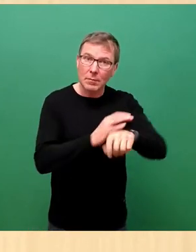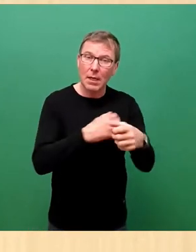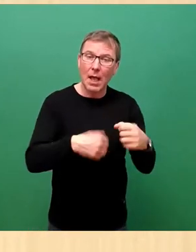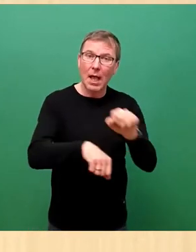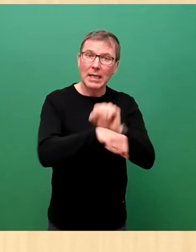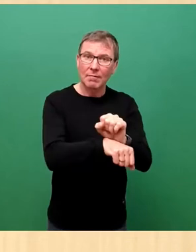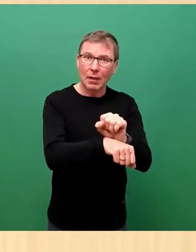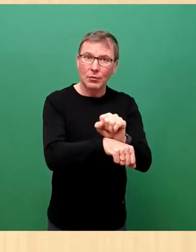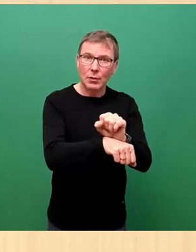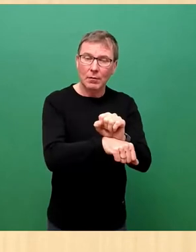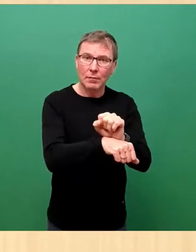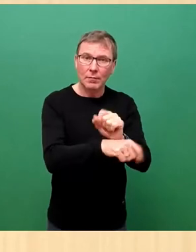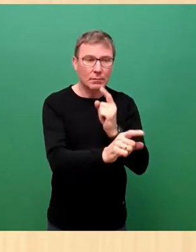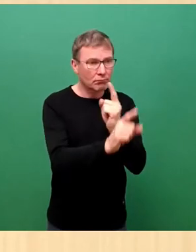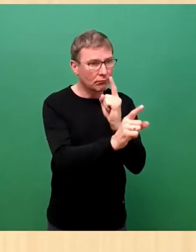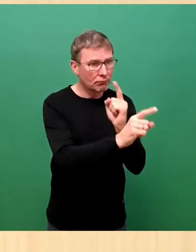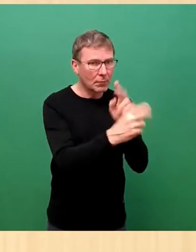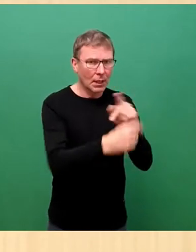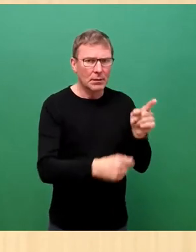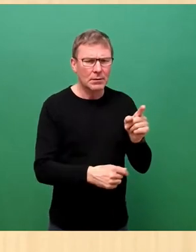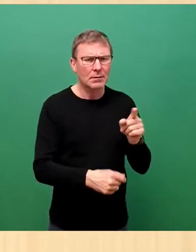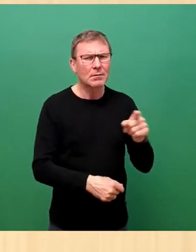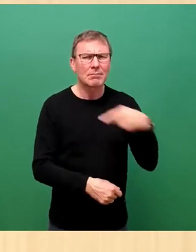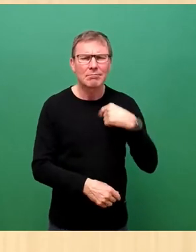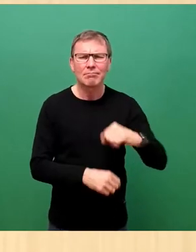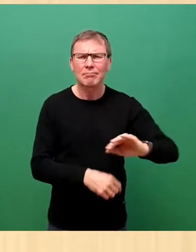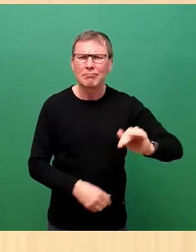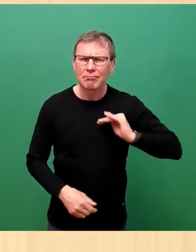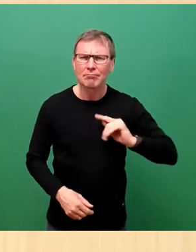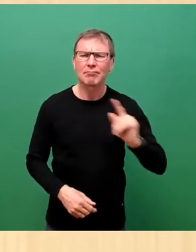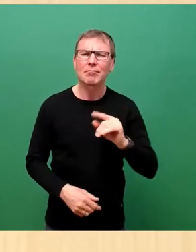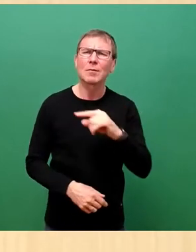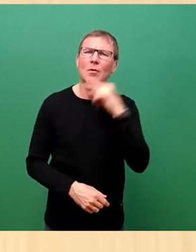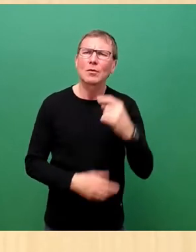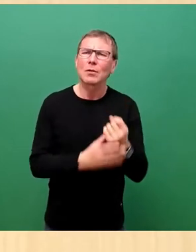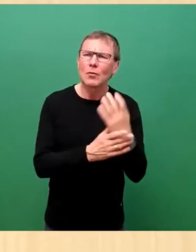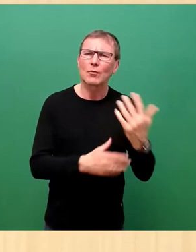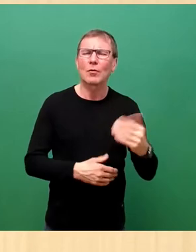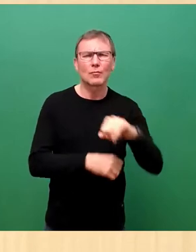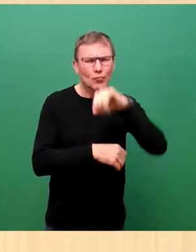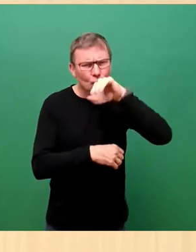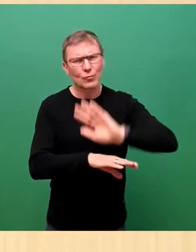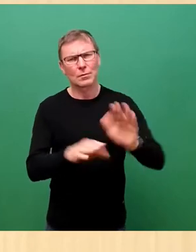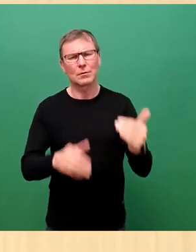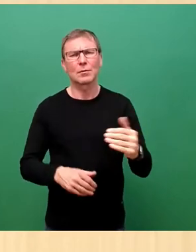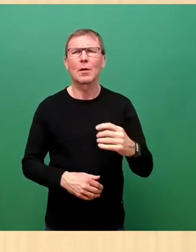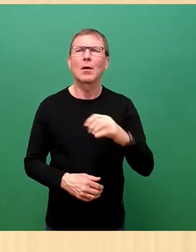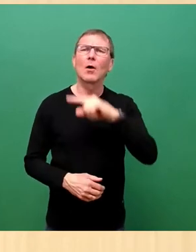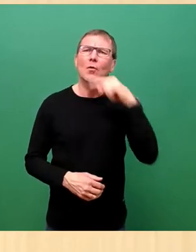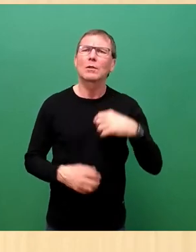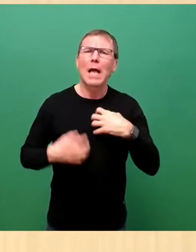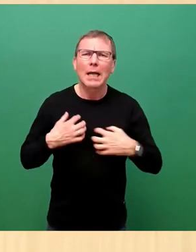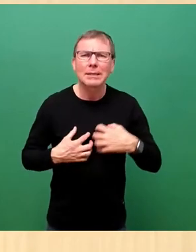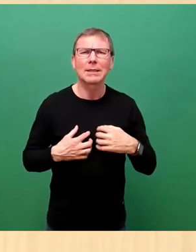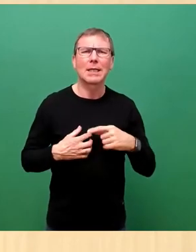kennengelernt hat, mit denen war er so verbunden, er hat die russische Kultur geliebt, die russische Seele gemocht, die russische Musik. Mein